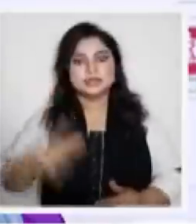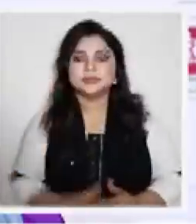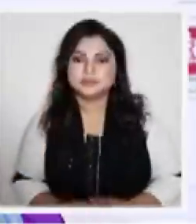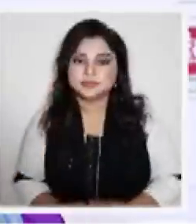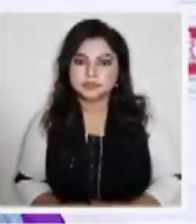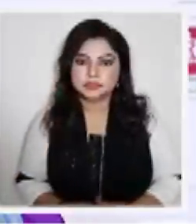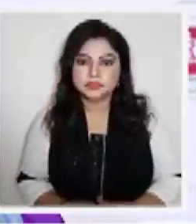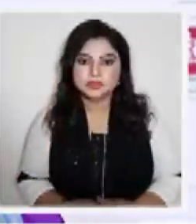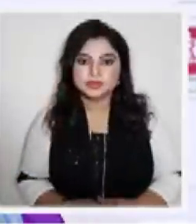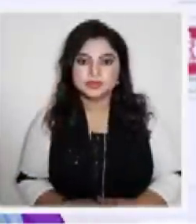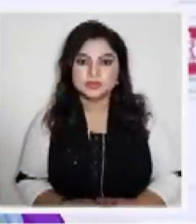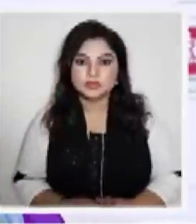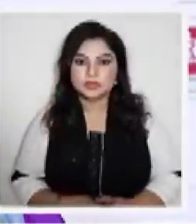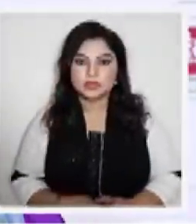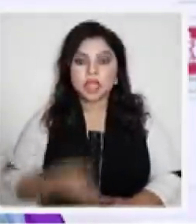আর